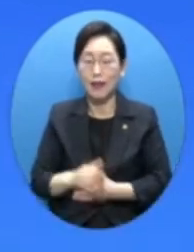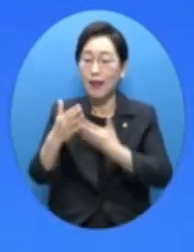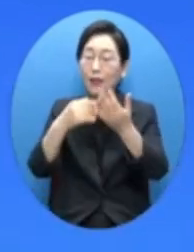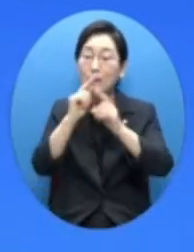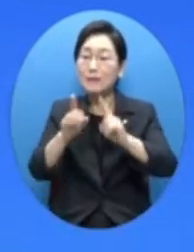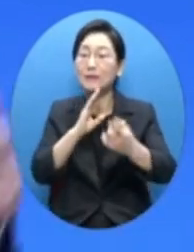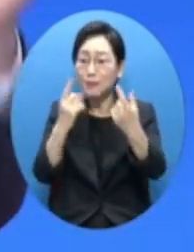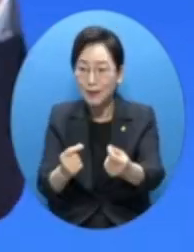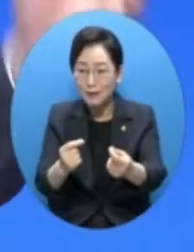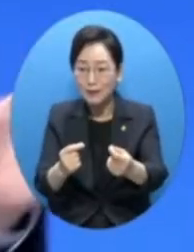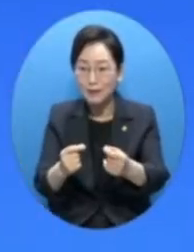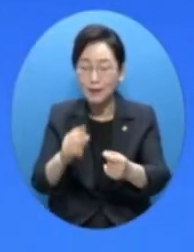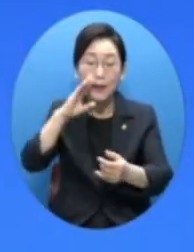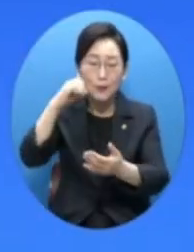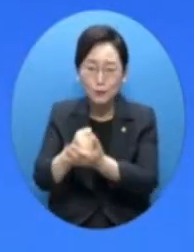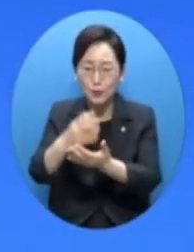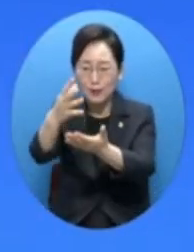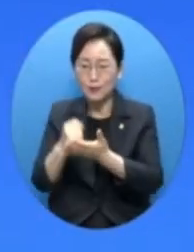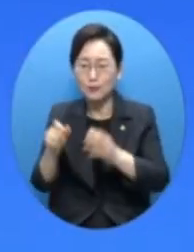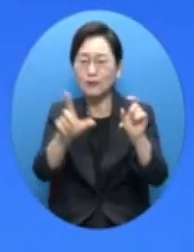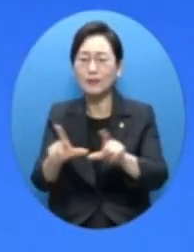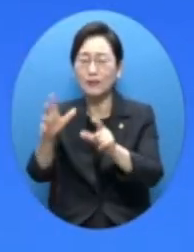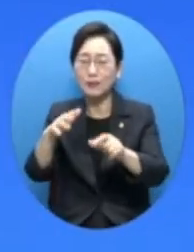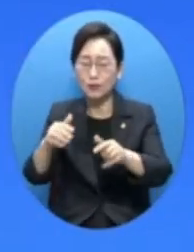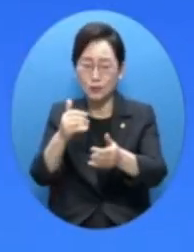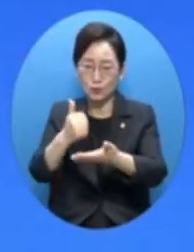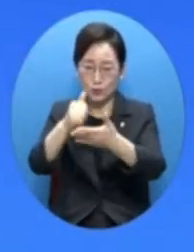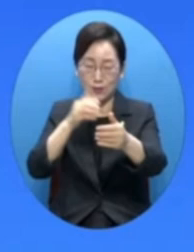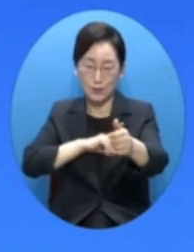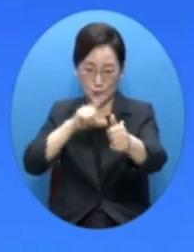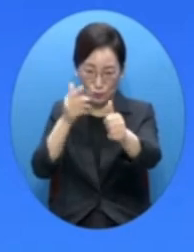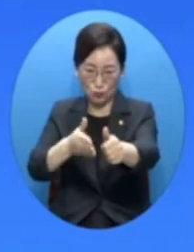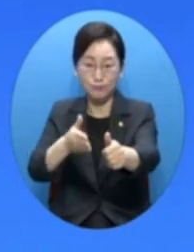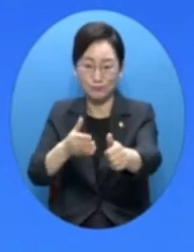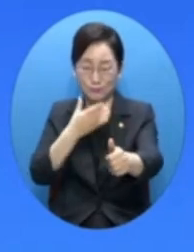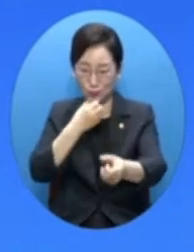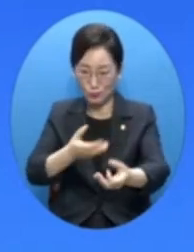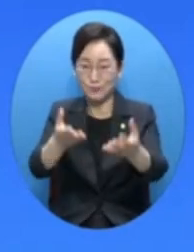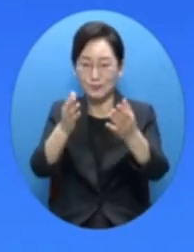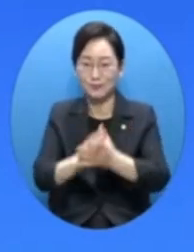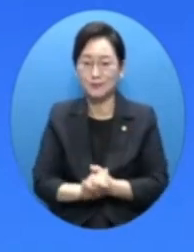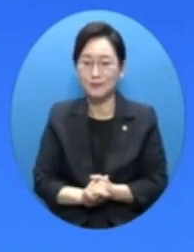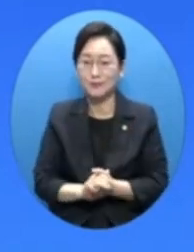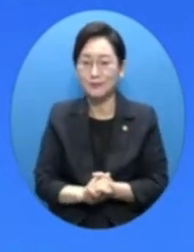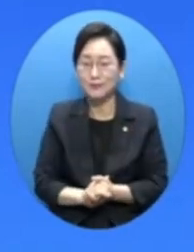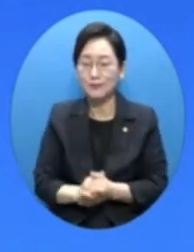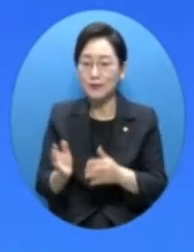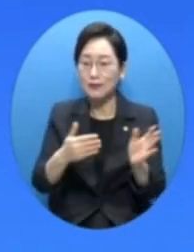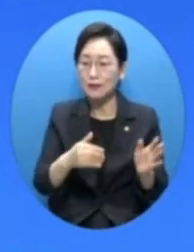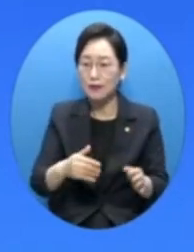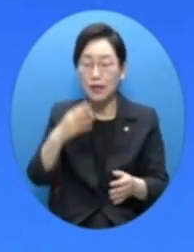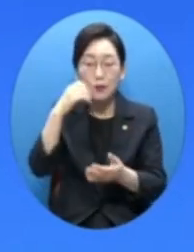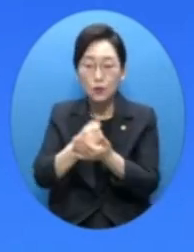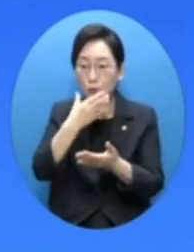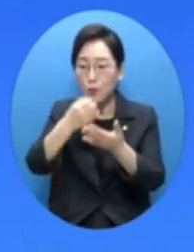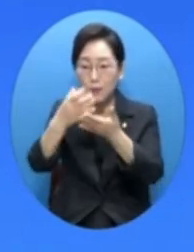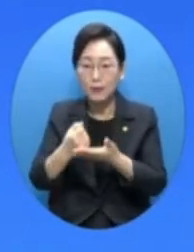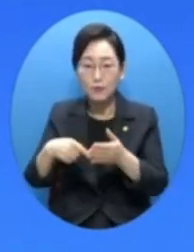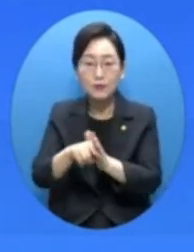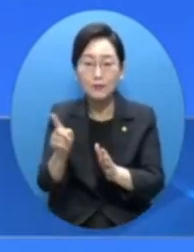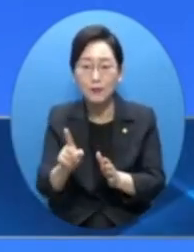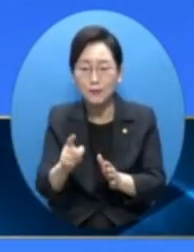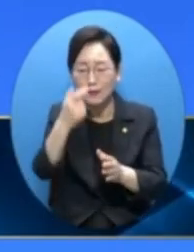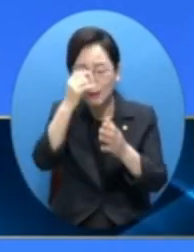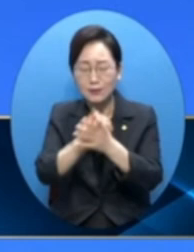말씀을 아멘으로 받아서 형통의 삶을 살아가는 여러분 모두가 되기를 주님으로 축원합니다. 그런데 이 형통의 복이 임하려면 우리는